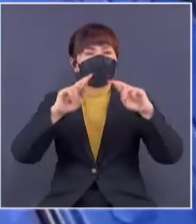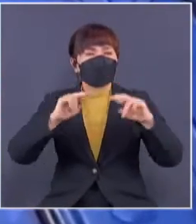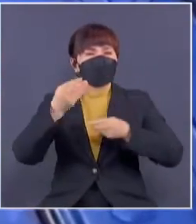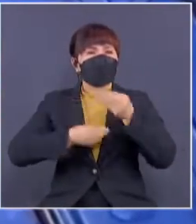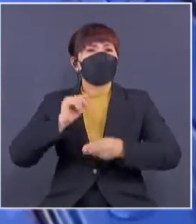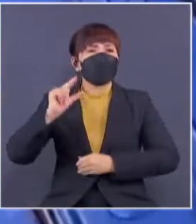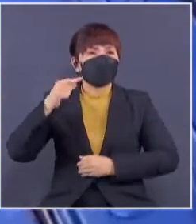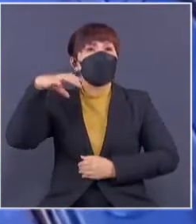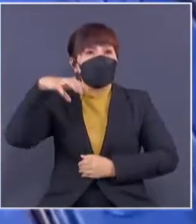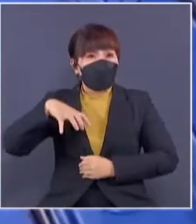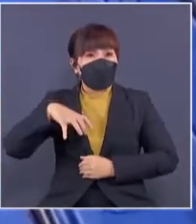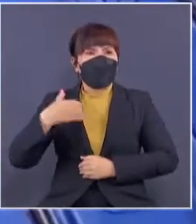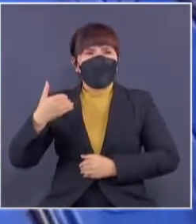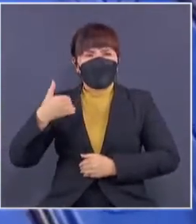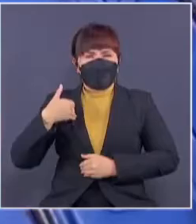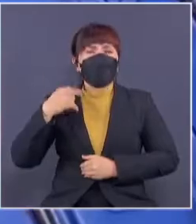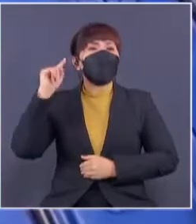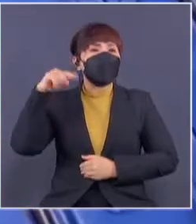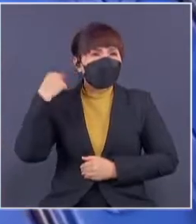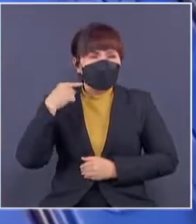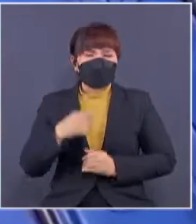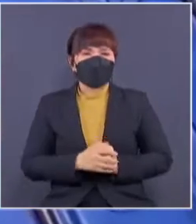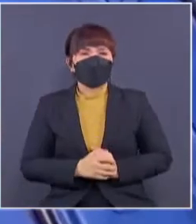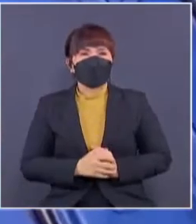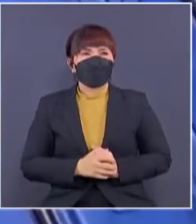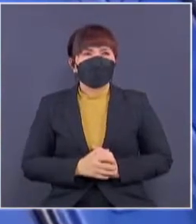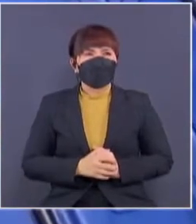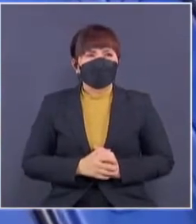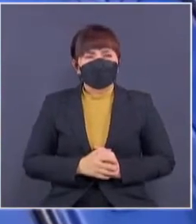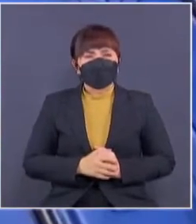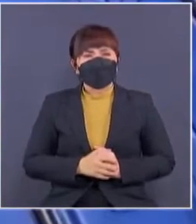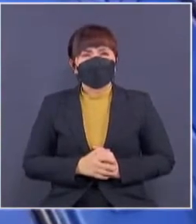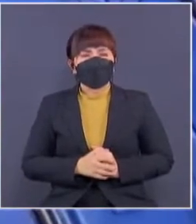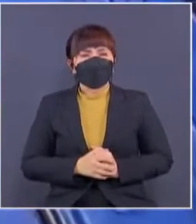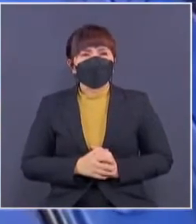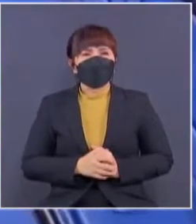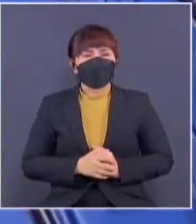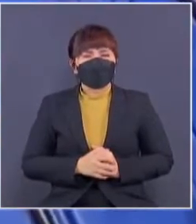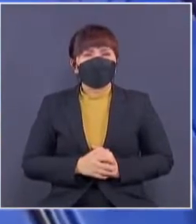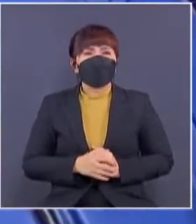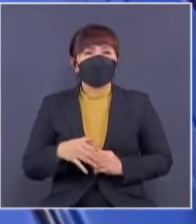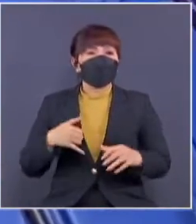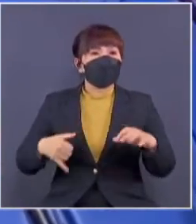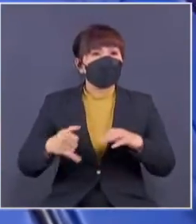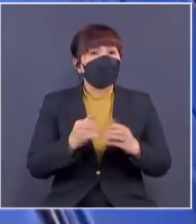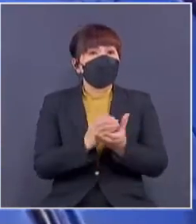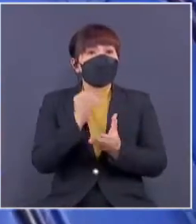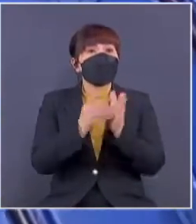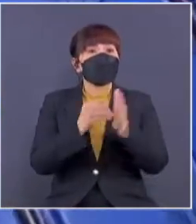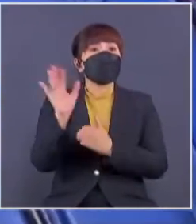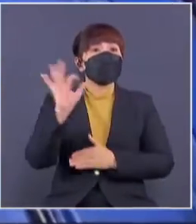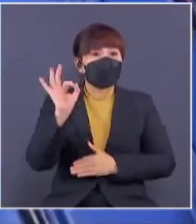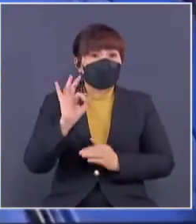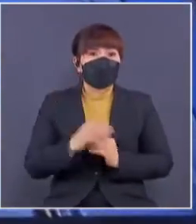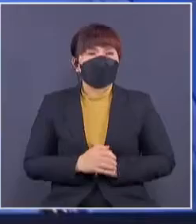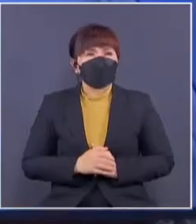ค่ะบันทึกภาพนาทีที่ลูกจ้างสาวคุณผู้ชมดูดีๆนะเธอเดินมาแล้วเธอก็ถือขวดสีฟ้ามาด้วยแล้วก็เอาขวดสีฟ้